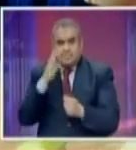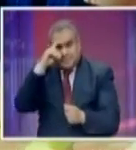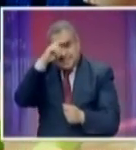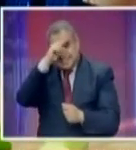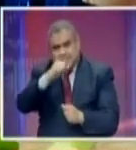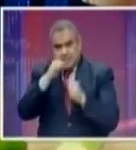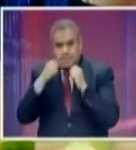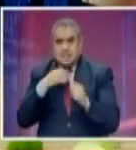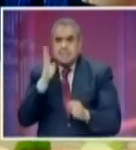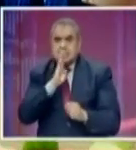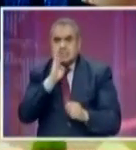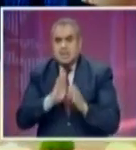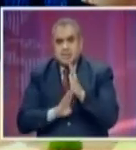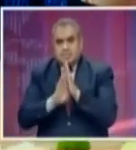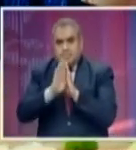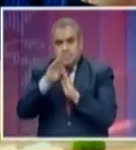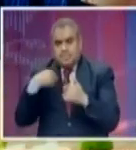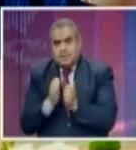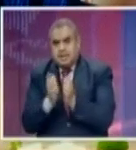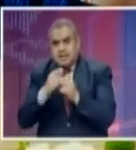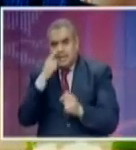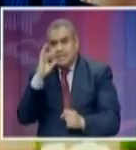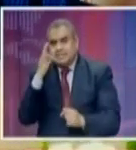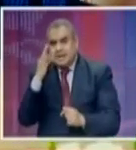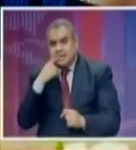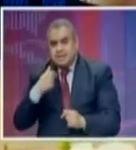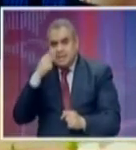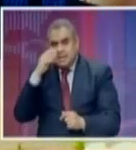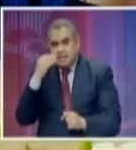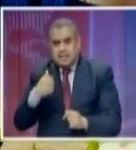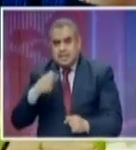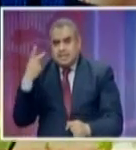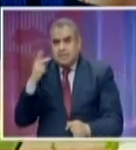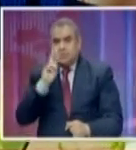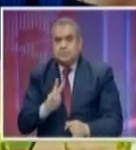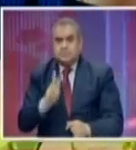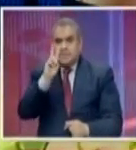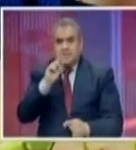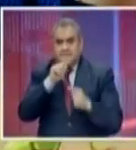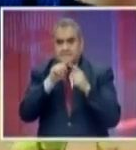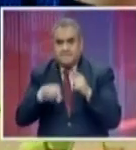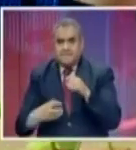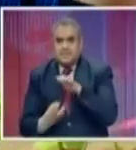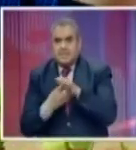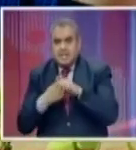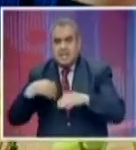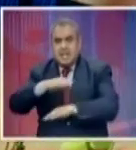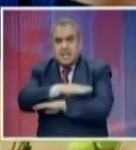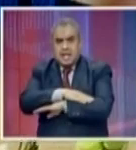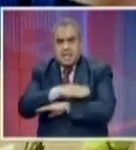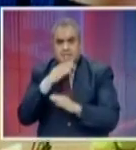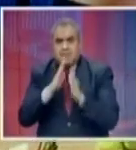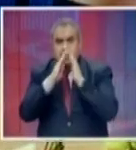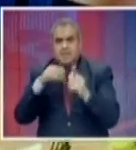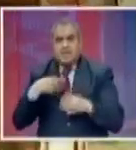بكل مراحله التعليمية، كان مجموعه في الثانوية العامة 92%، شهاب في الفرقة الثانية في كلية أداب قسم تاريخ في